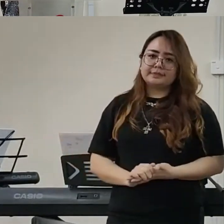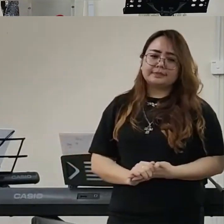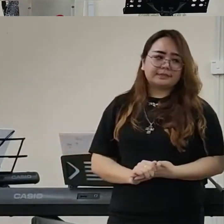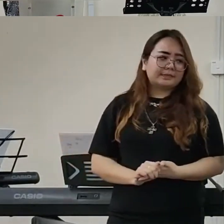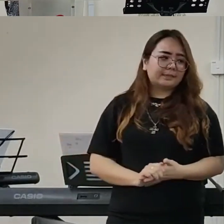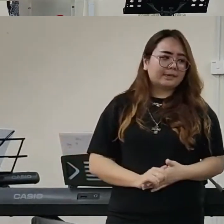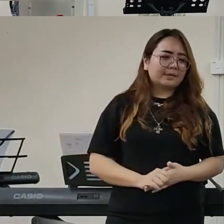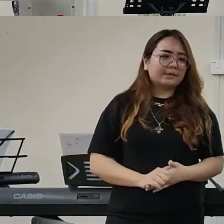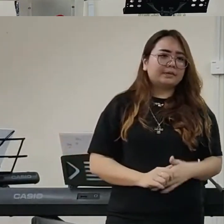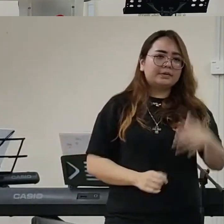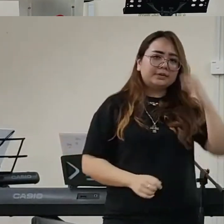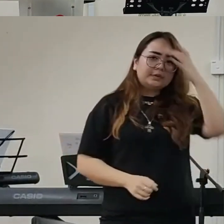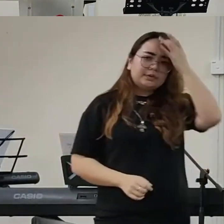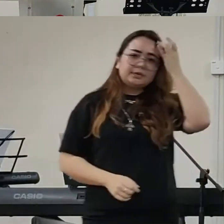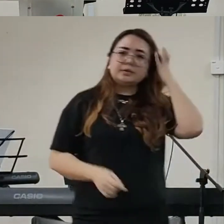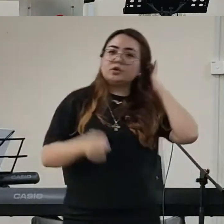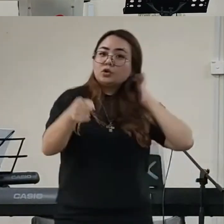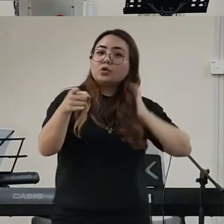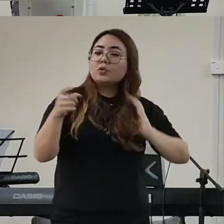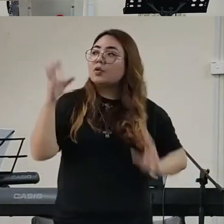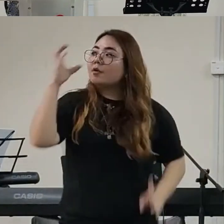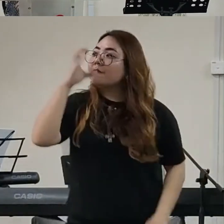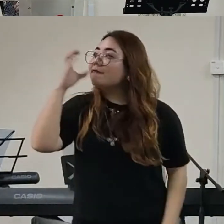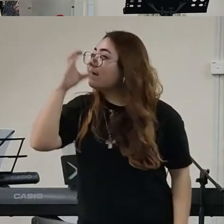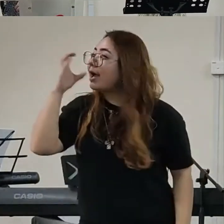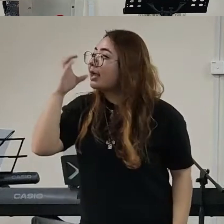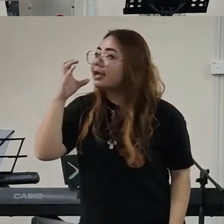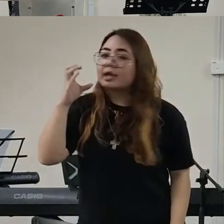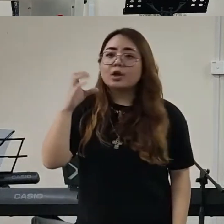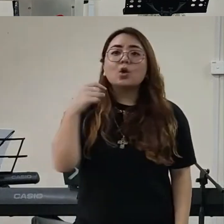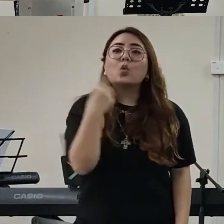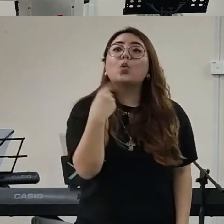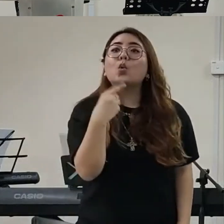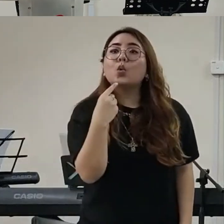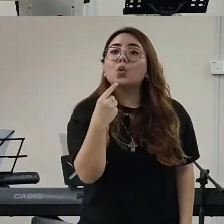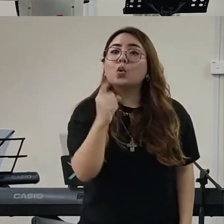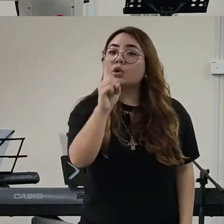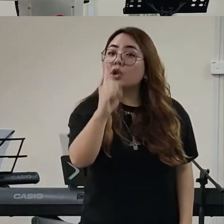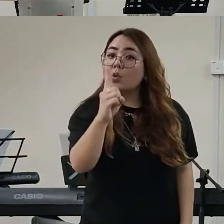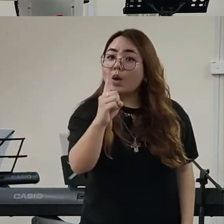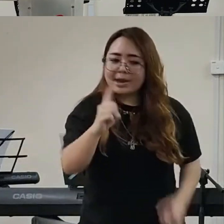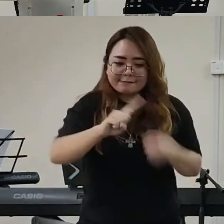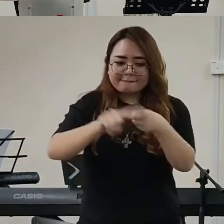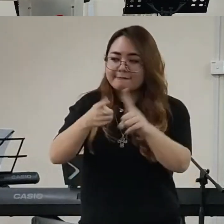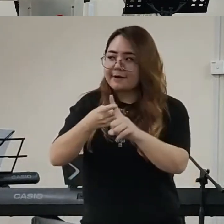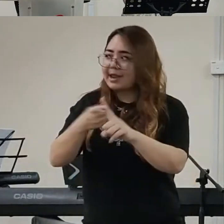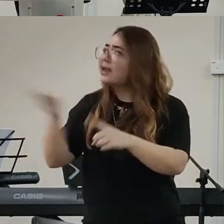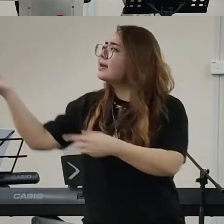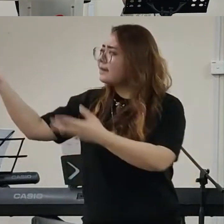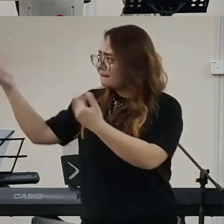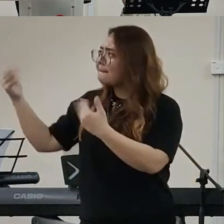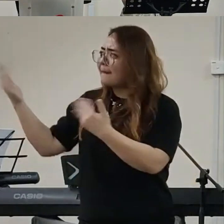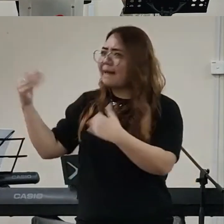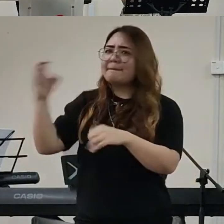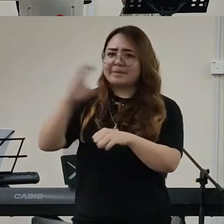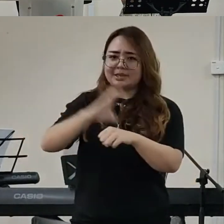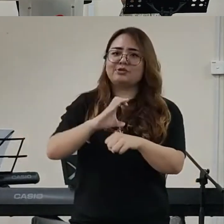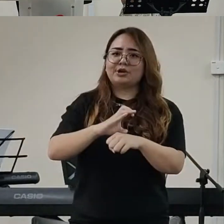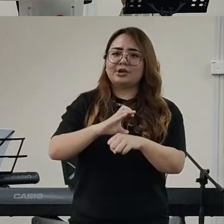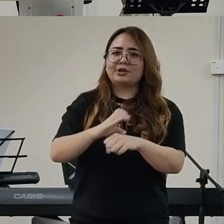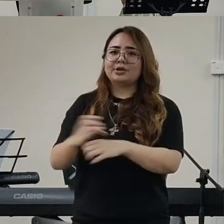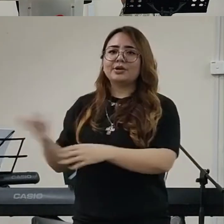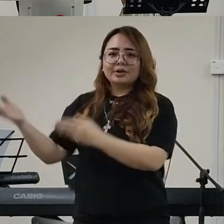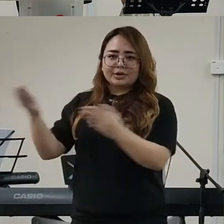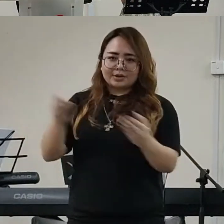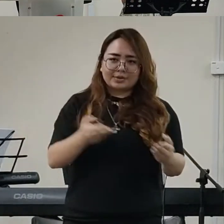巧的，是神是要利用你来带领这个人的。也许 Verse 8. As I live, says the